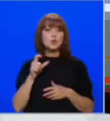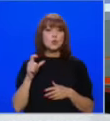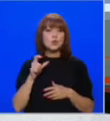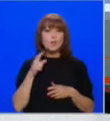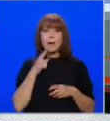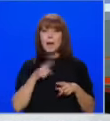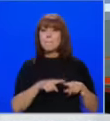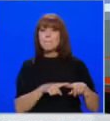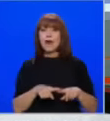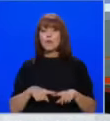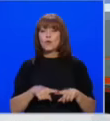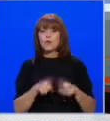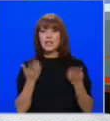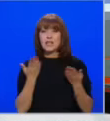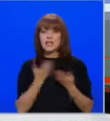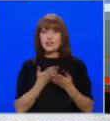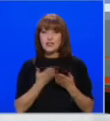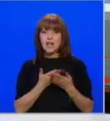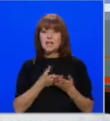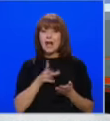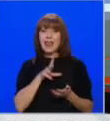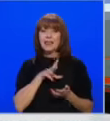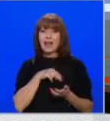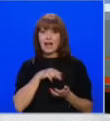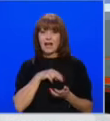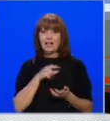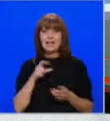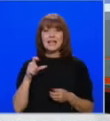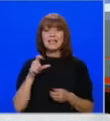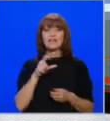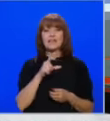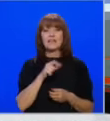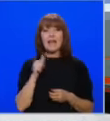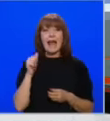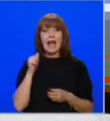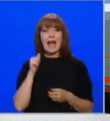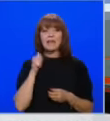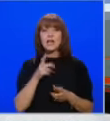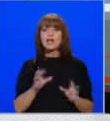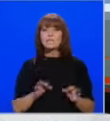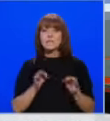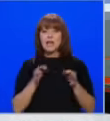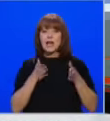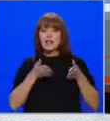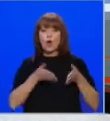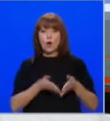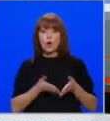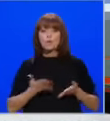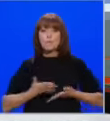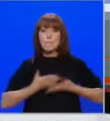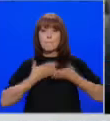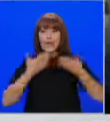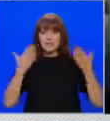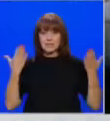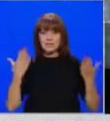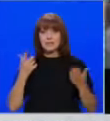беларуската писателка и носител на Нобелова награда за литература Светлана Алексиевич. Тя е специален гост на празниците на изкуствата